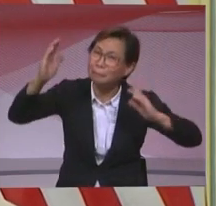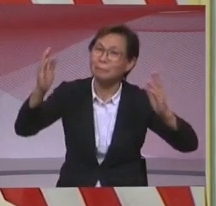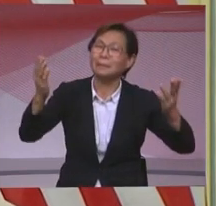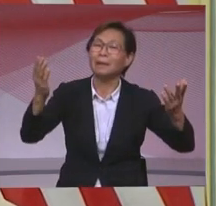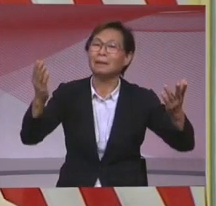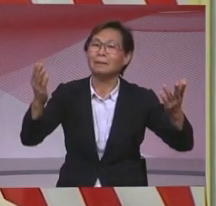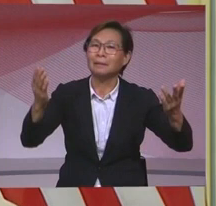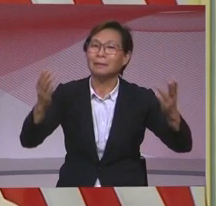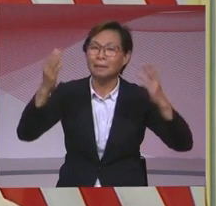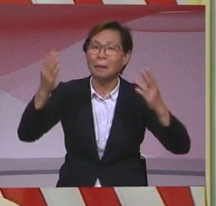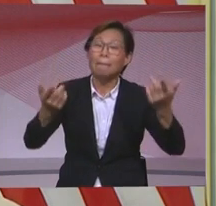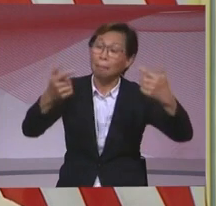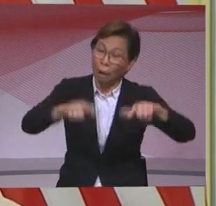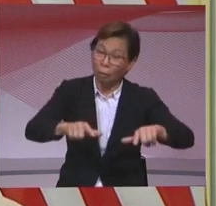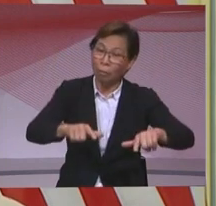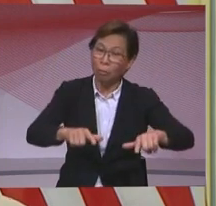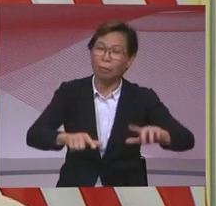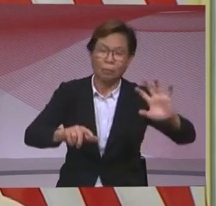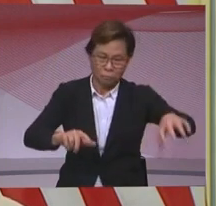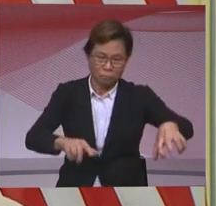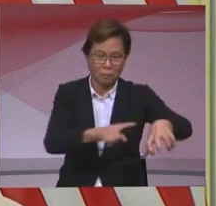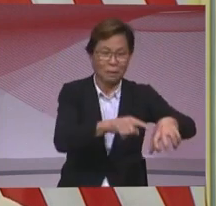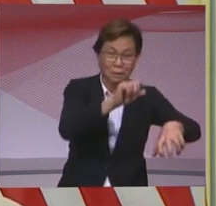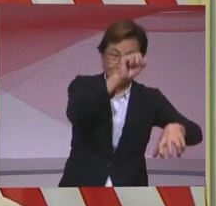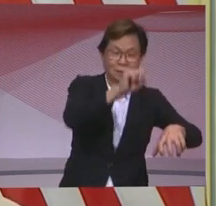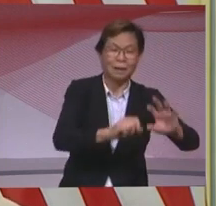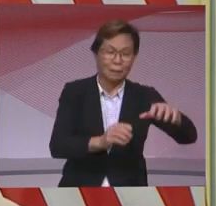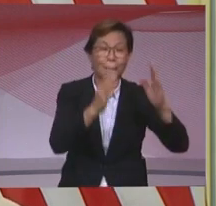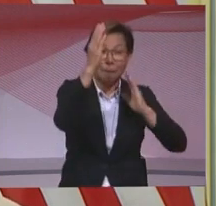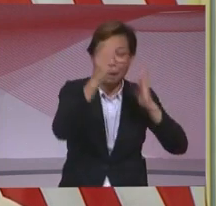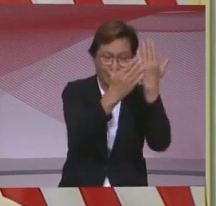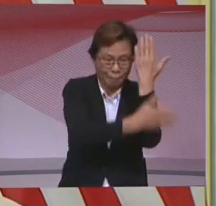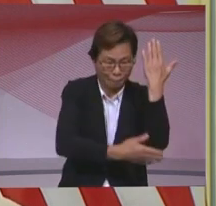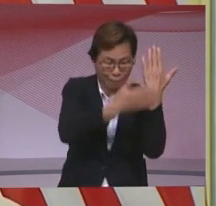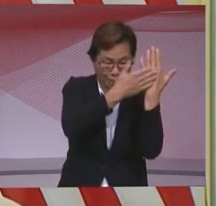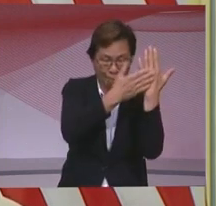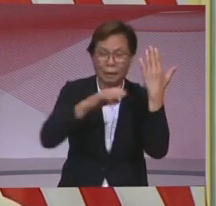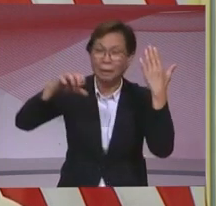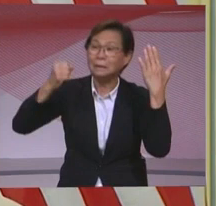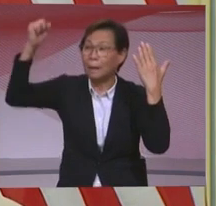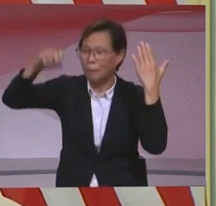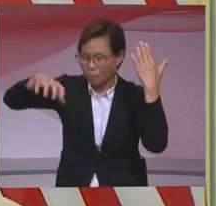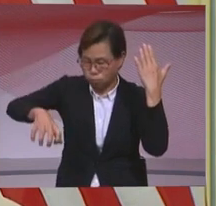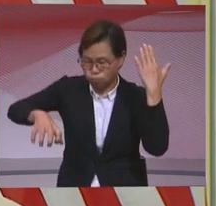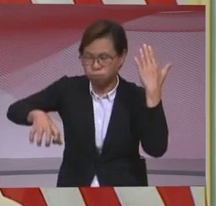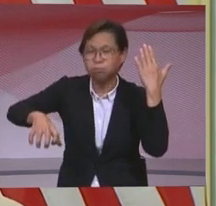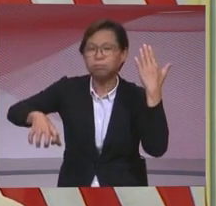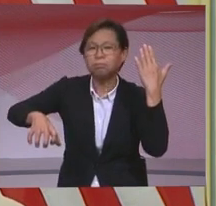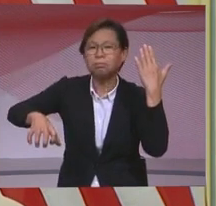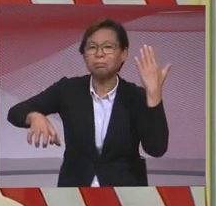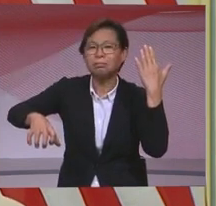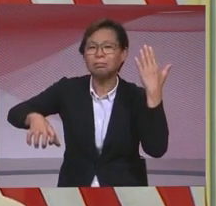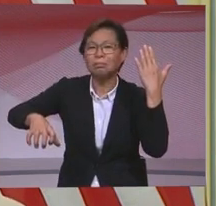dan ianya berlakunya perjalanan antara Sabah dengan Semenanjung ianya